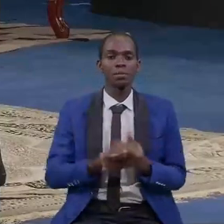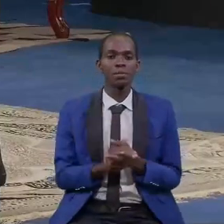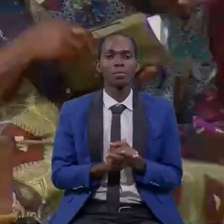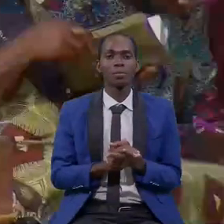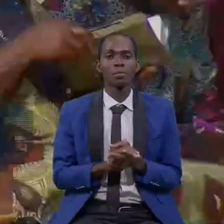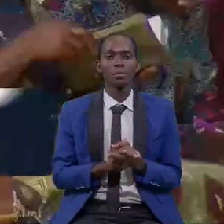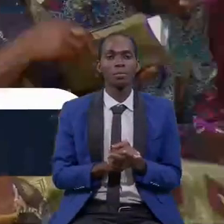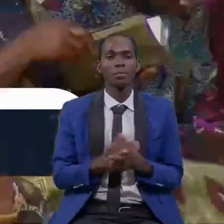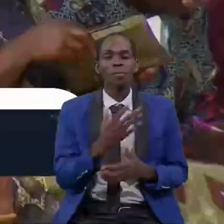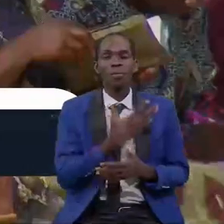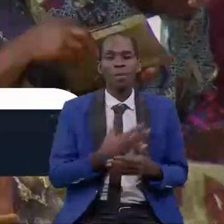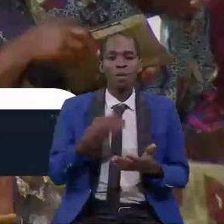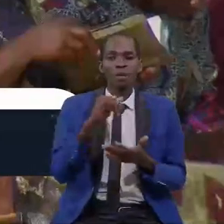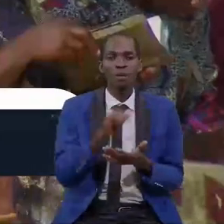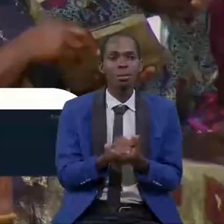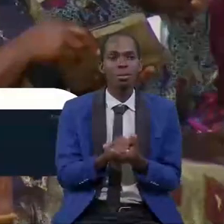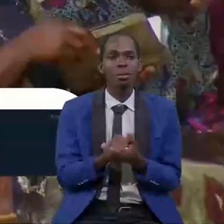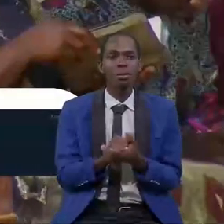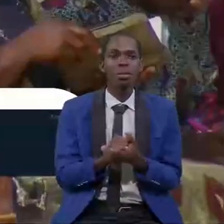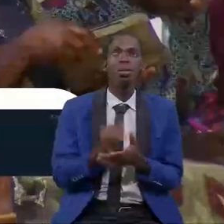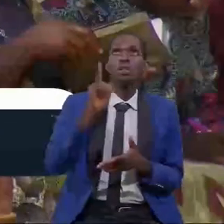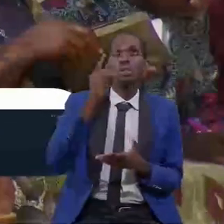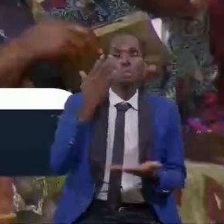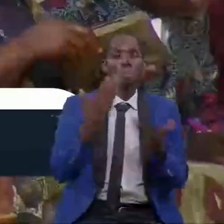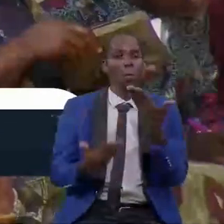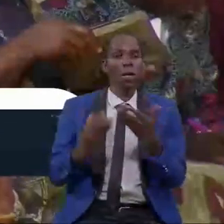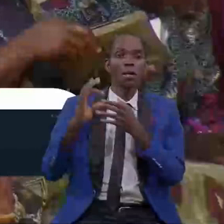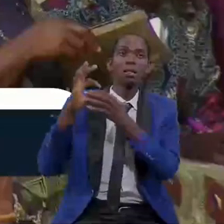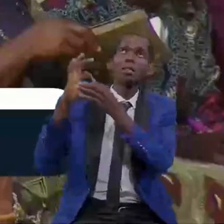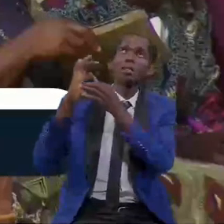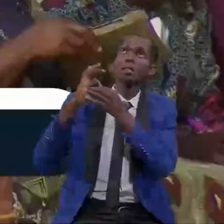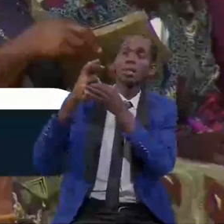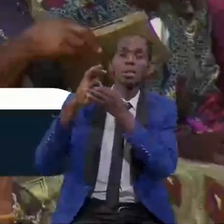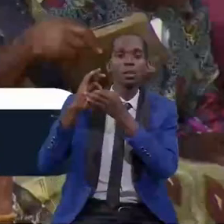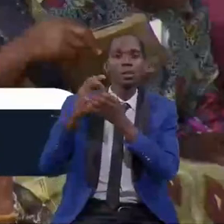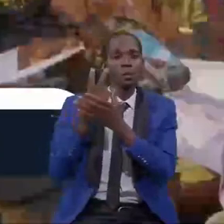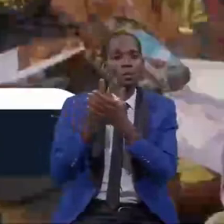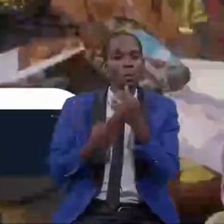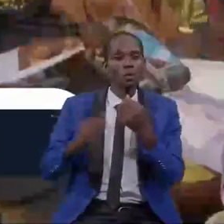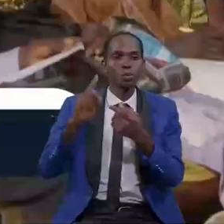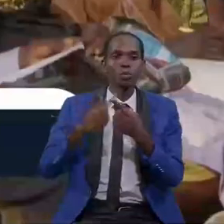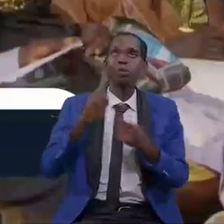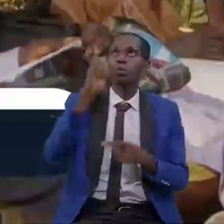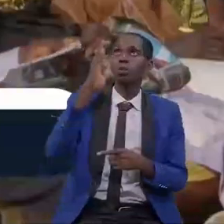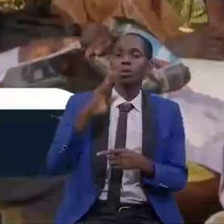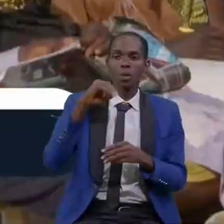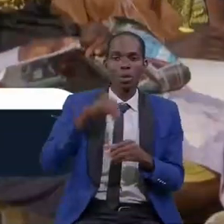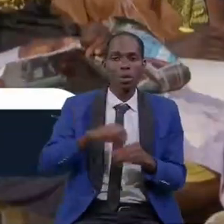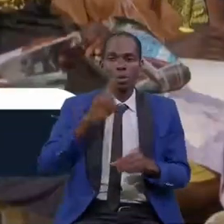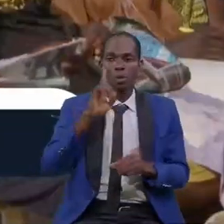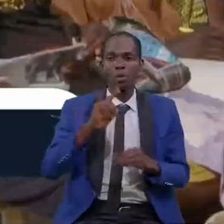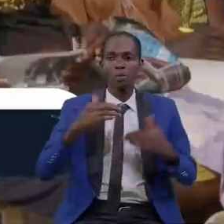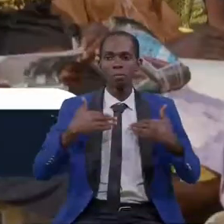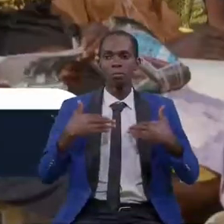Verset 16. Et de les réconcilier l'un et l'autre en un seul corps.